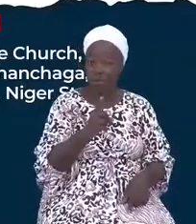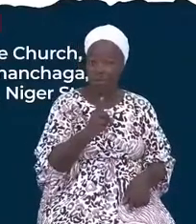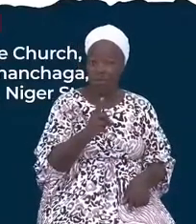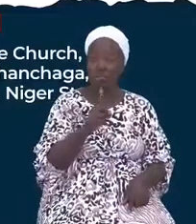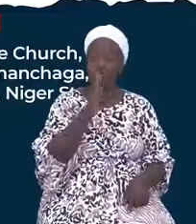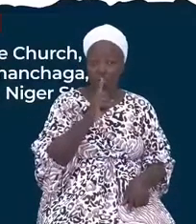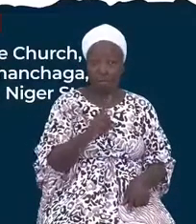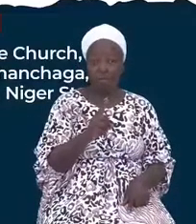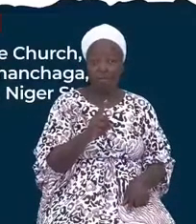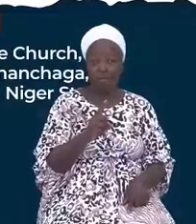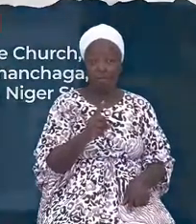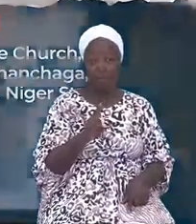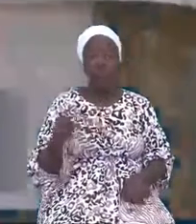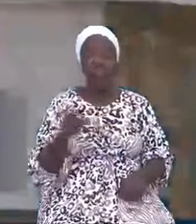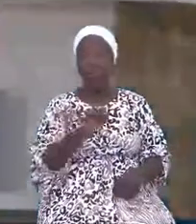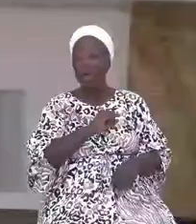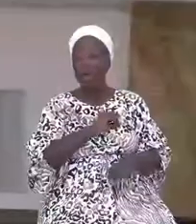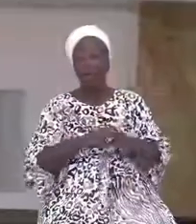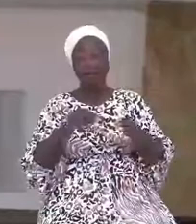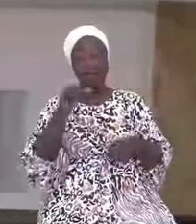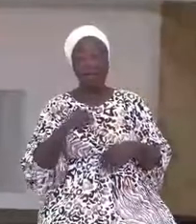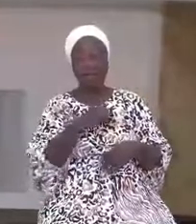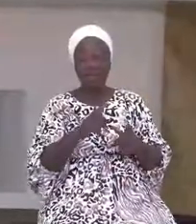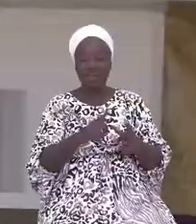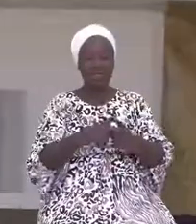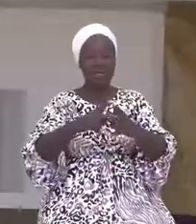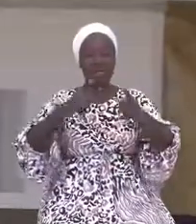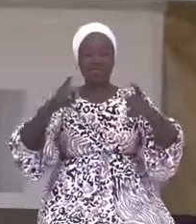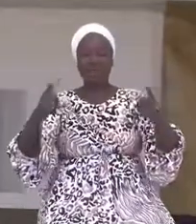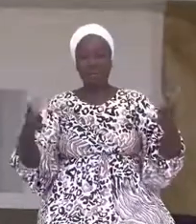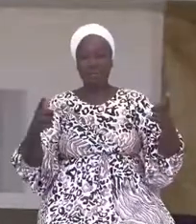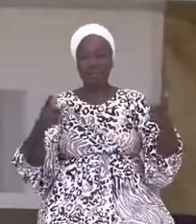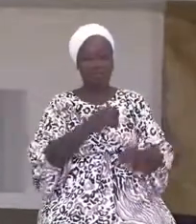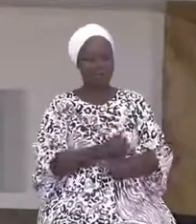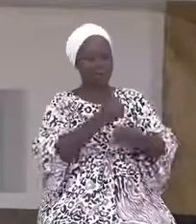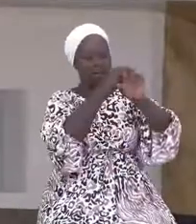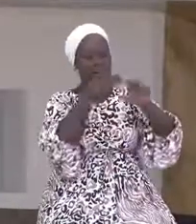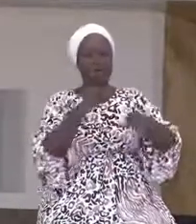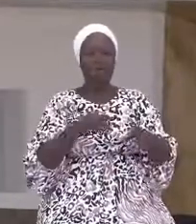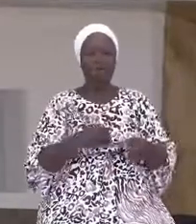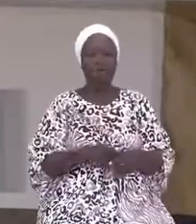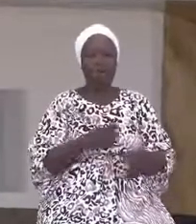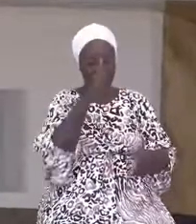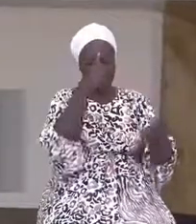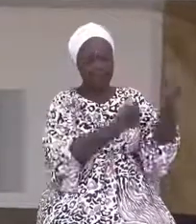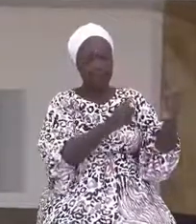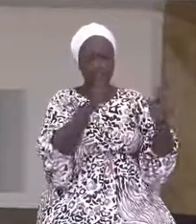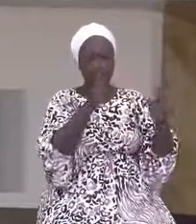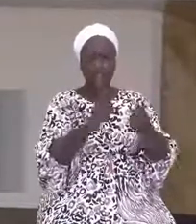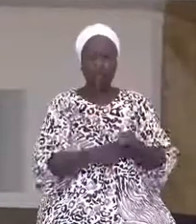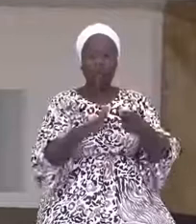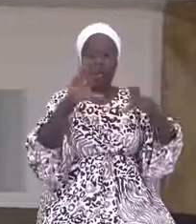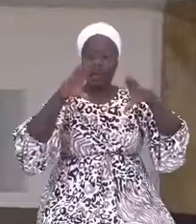fait. Je n'ai pas besoin d'une grande montagne de foi pour accepter et